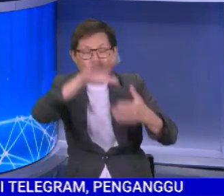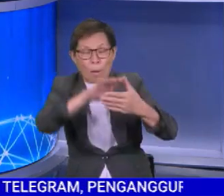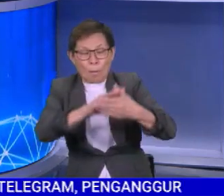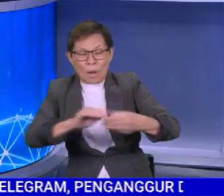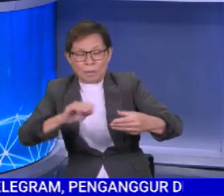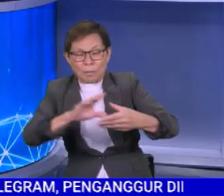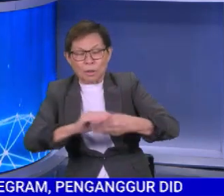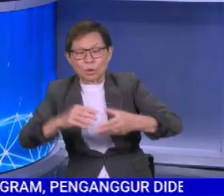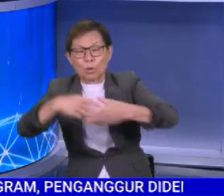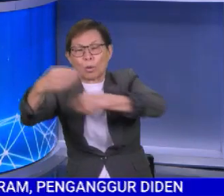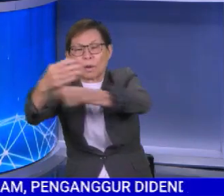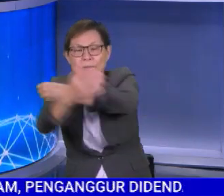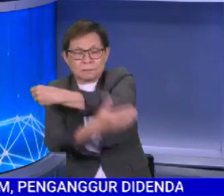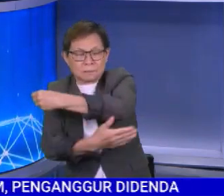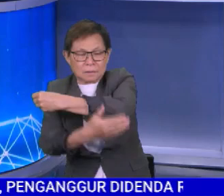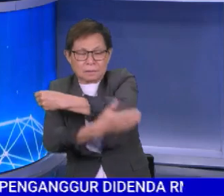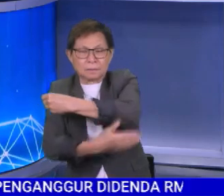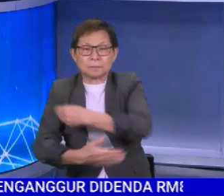segmen Luar Negara.